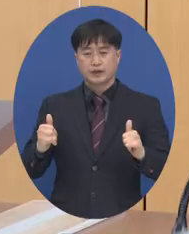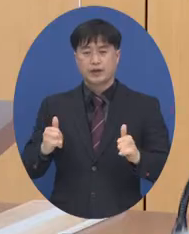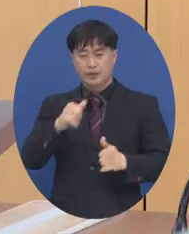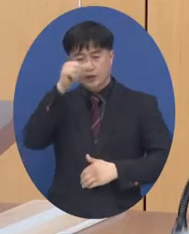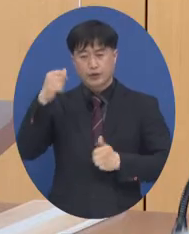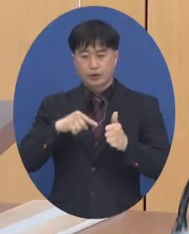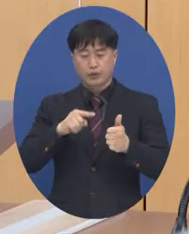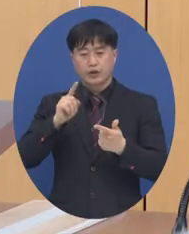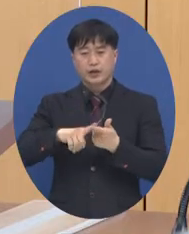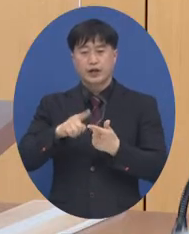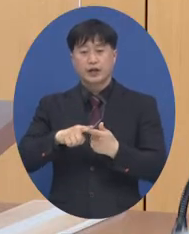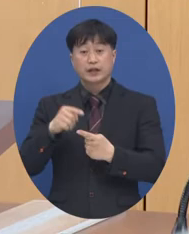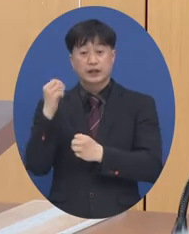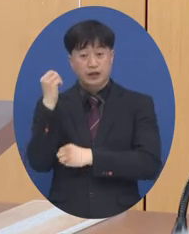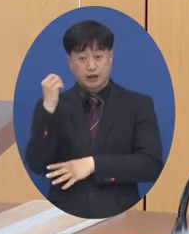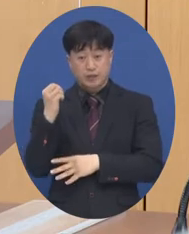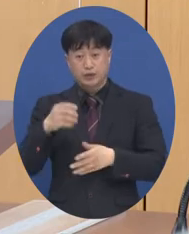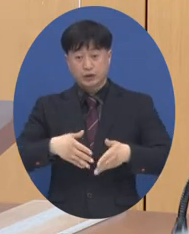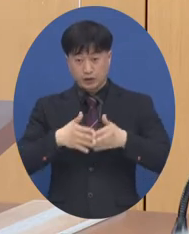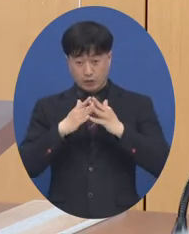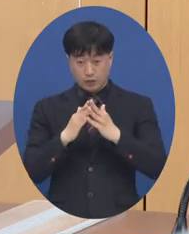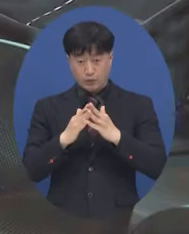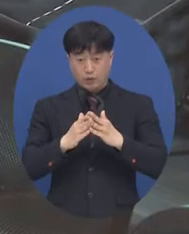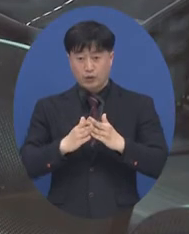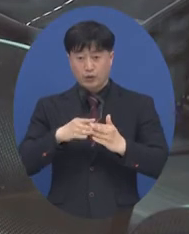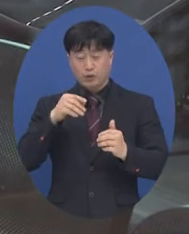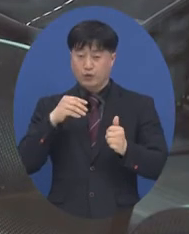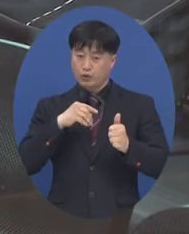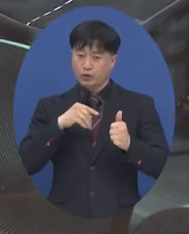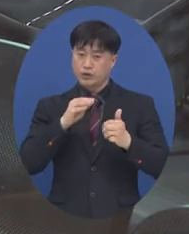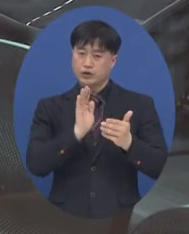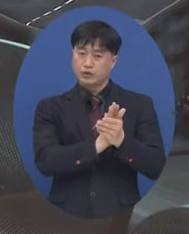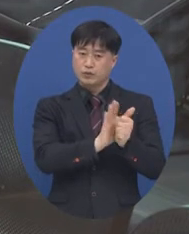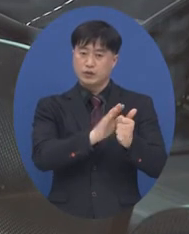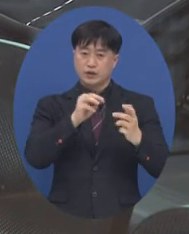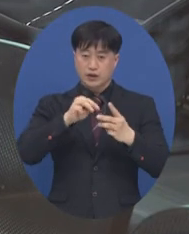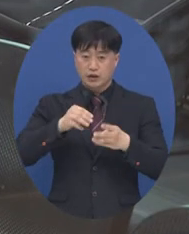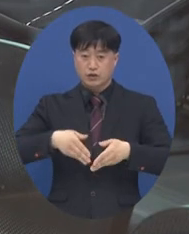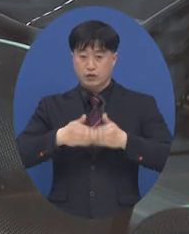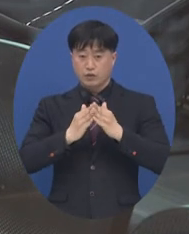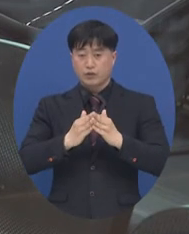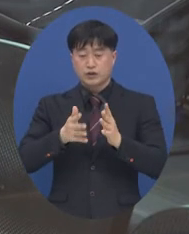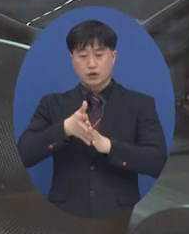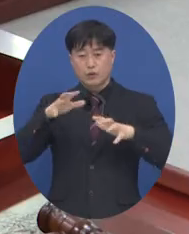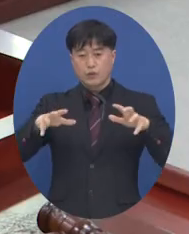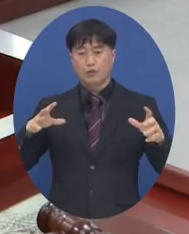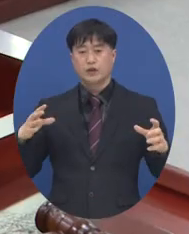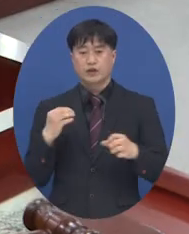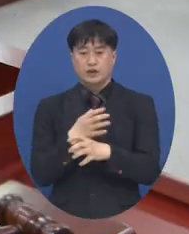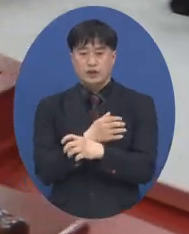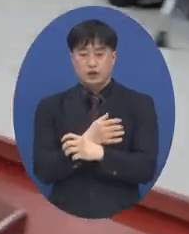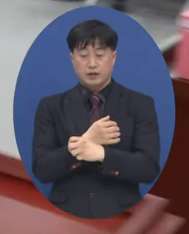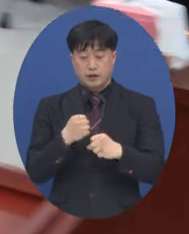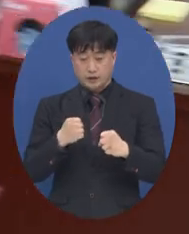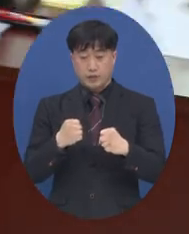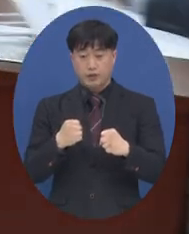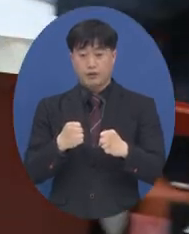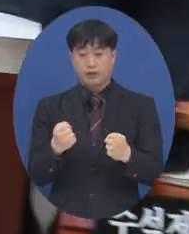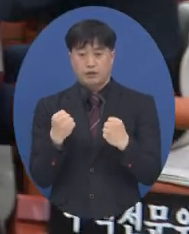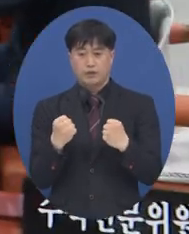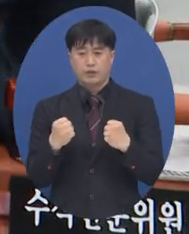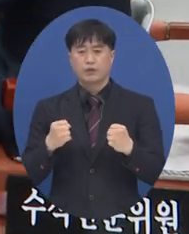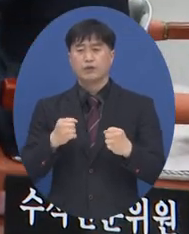수립과 시행 경계선 지능 인 평생교육 지원 센터 설치 운영 시 군 및 유관기관과 협력 체계 구축 등을